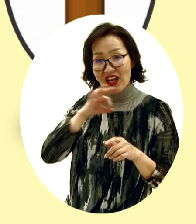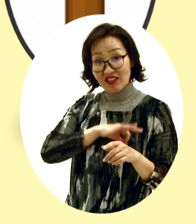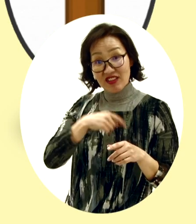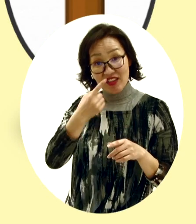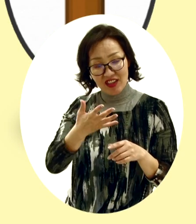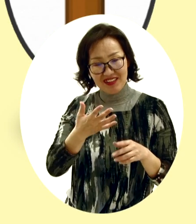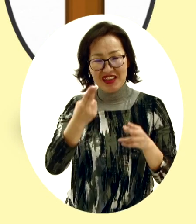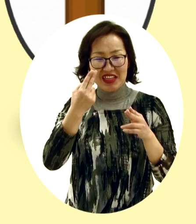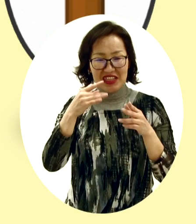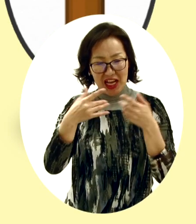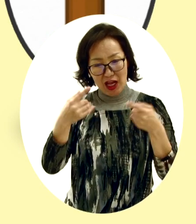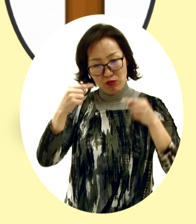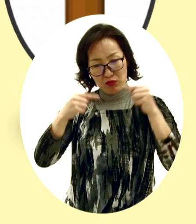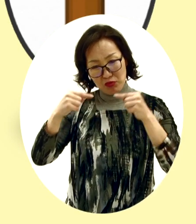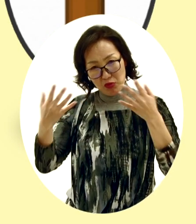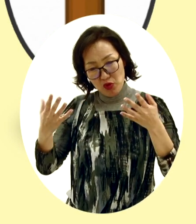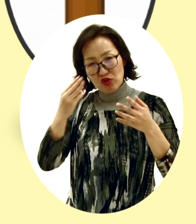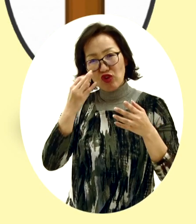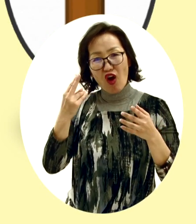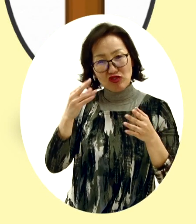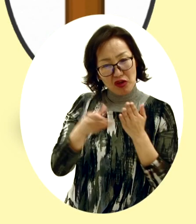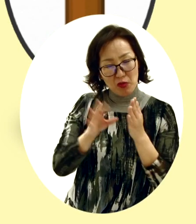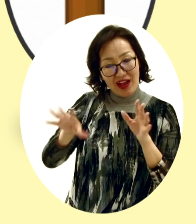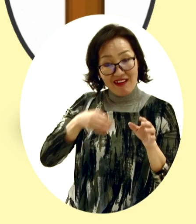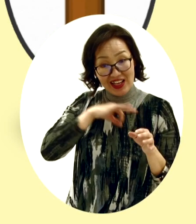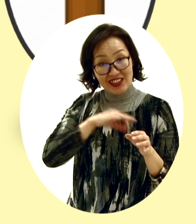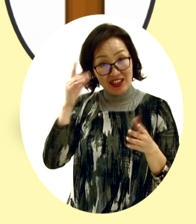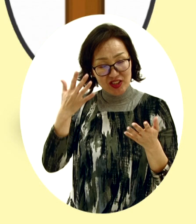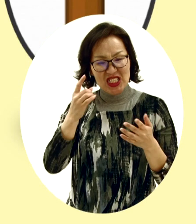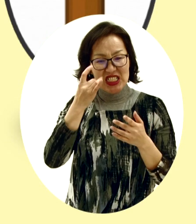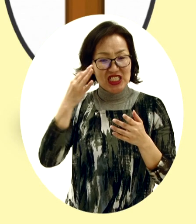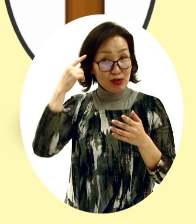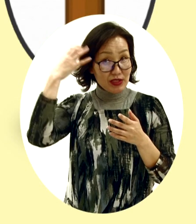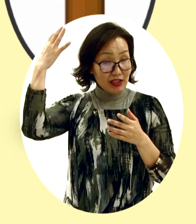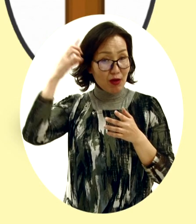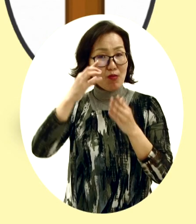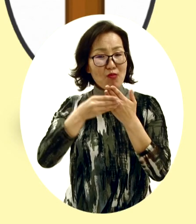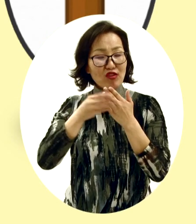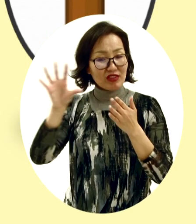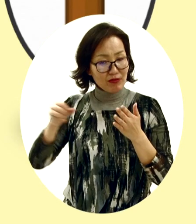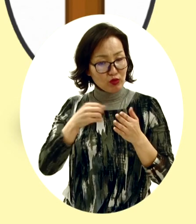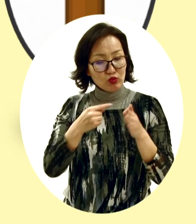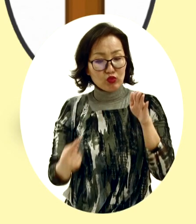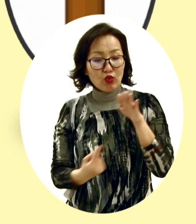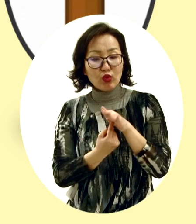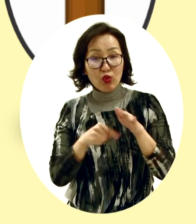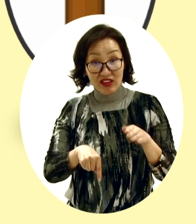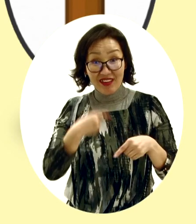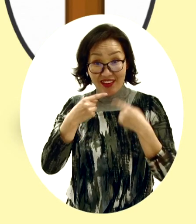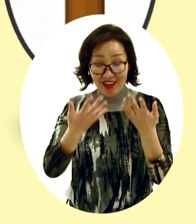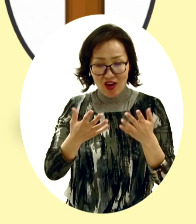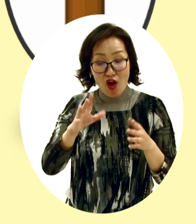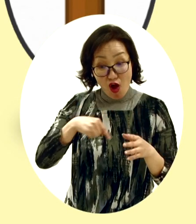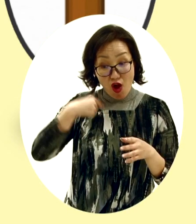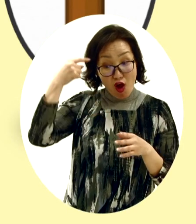ярина. Диаграмм, тооцоо ашиглана. Хийсвэр санааг бодит шинд тулгуурлан ярина. Ойлгоход